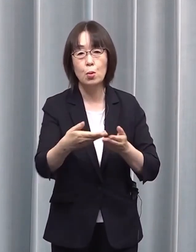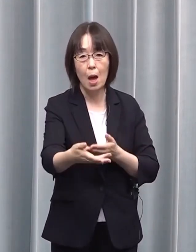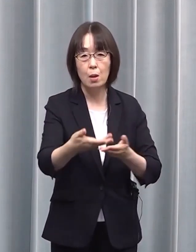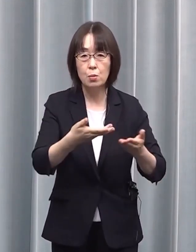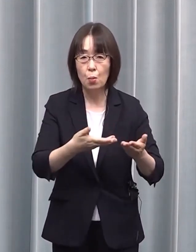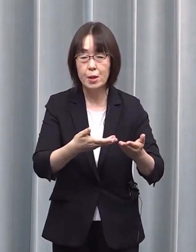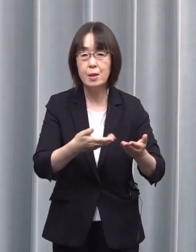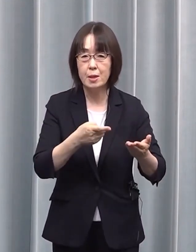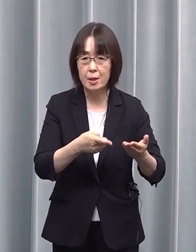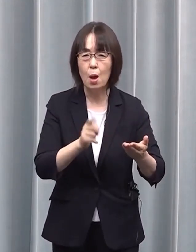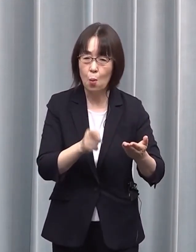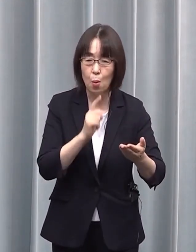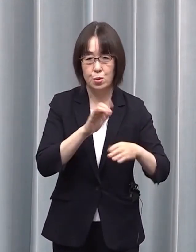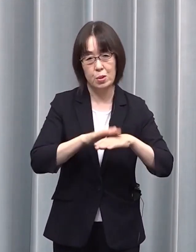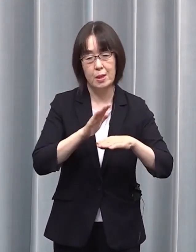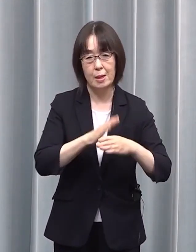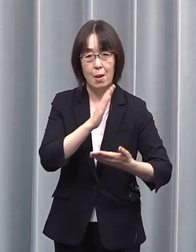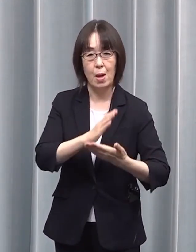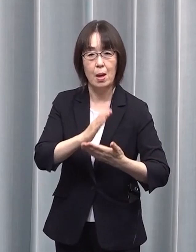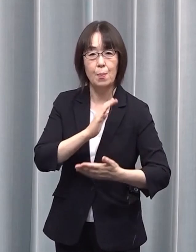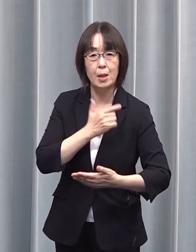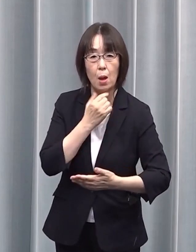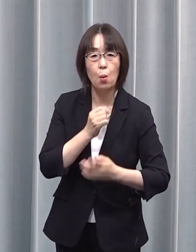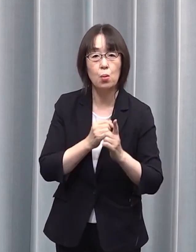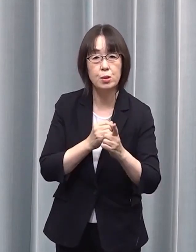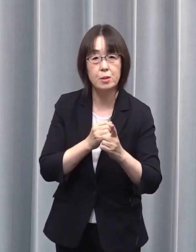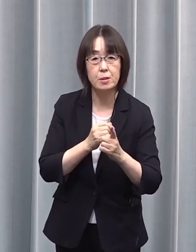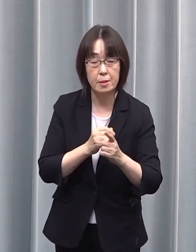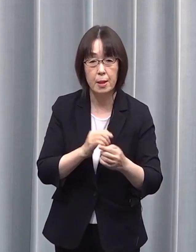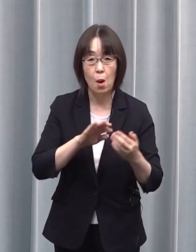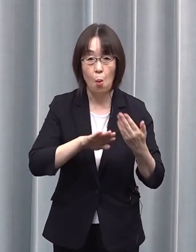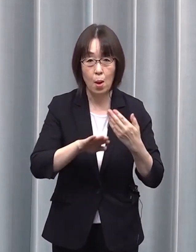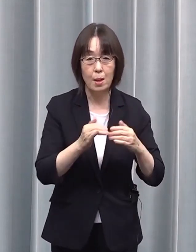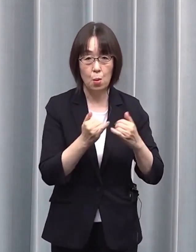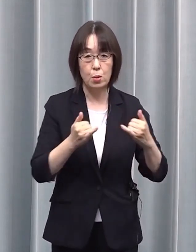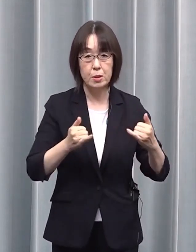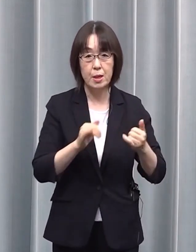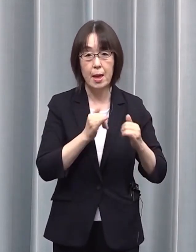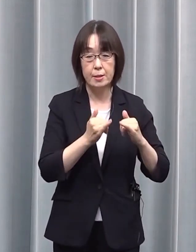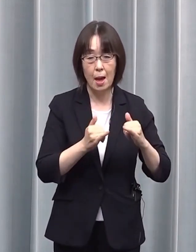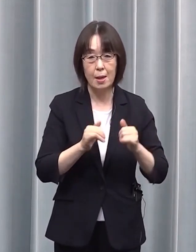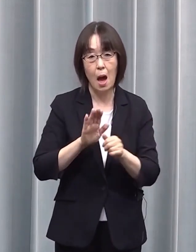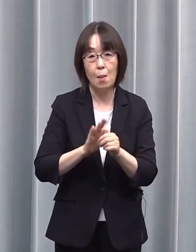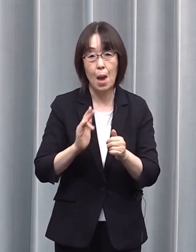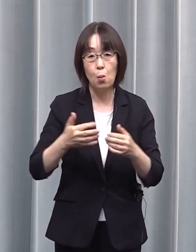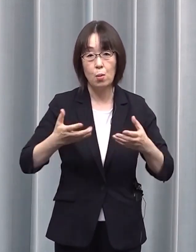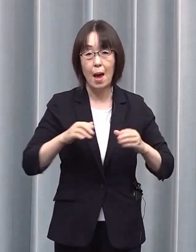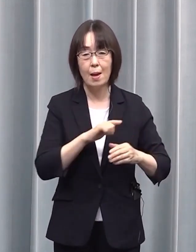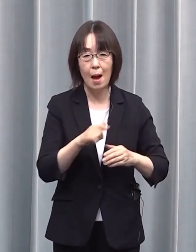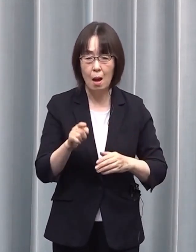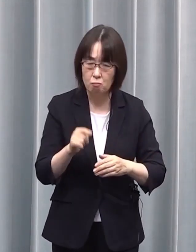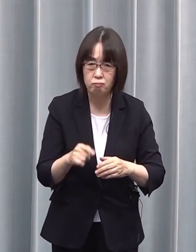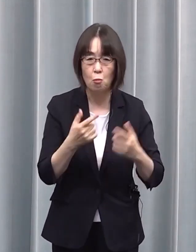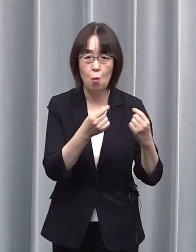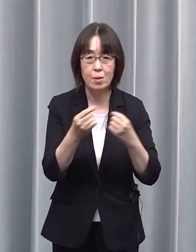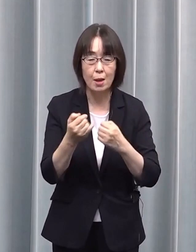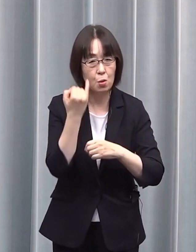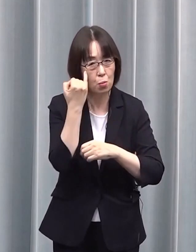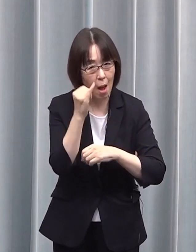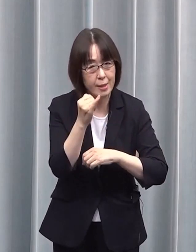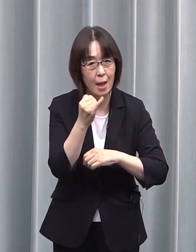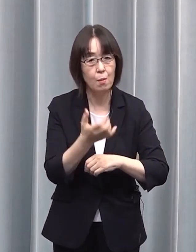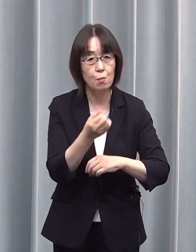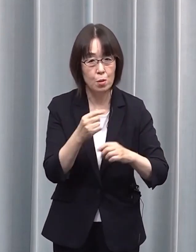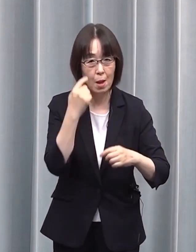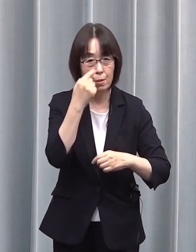声をかけることはやめてほしいと、他の支援者弁護団からもこういった声がかなり出ているという声が出てきました。親に帰